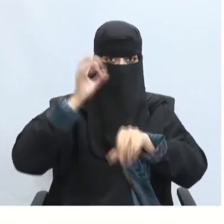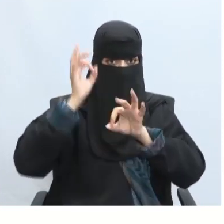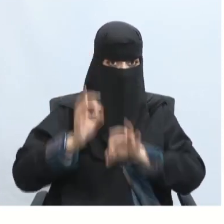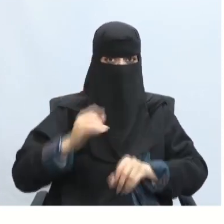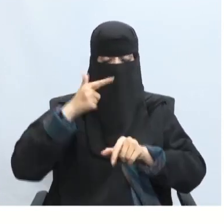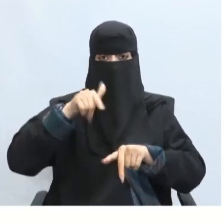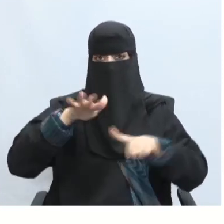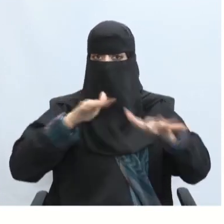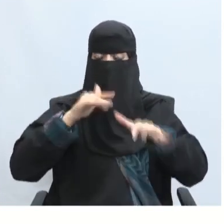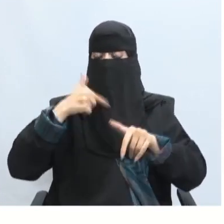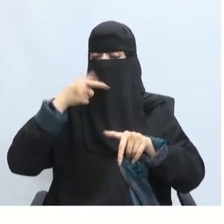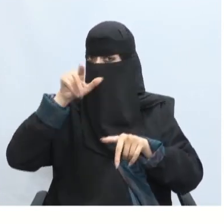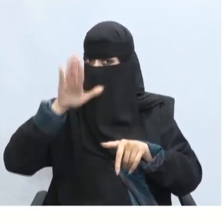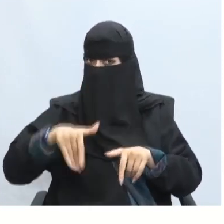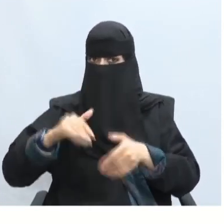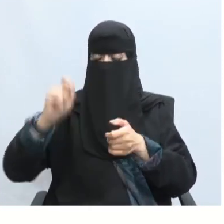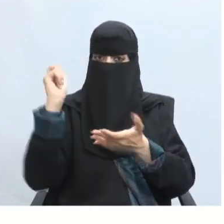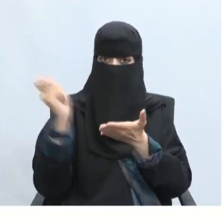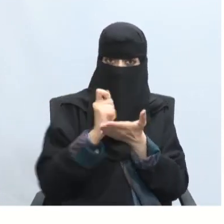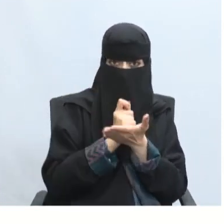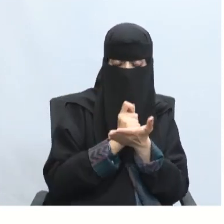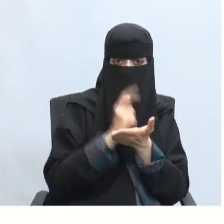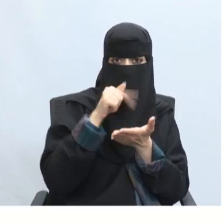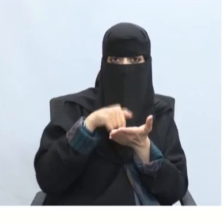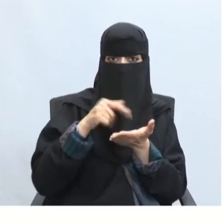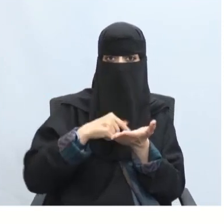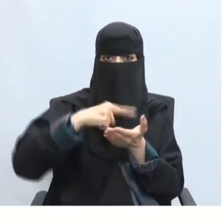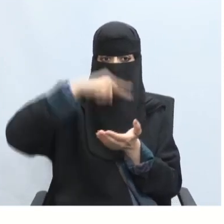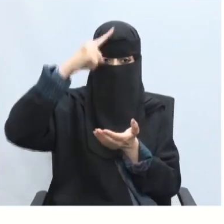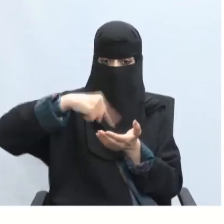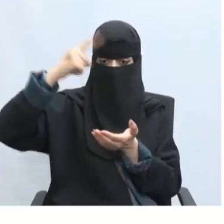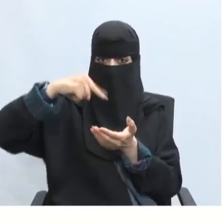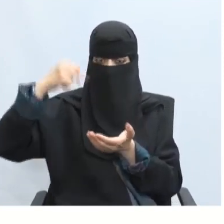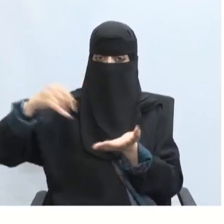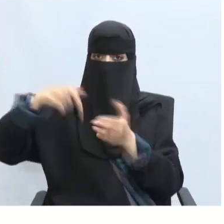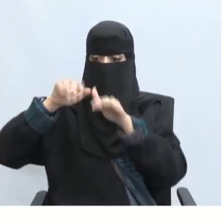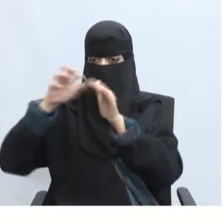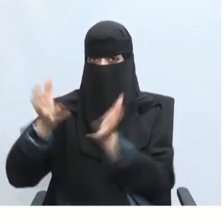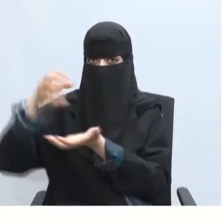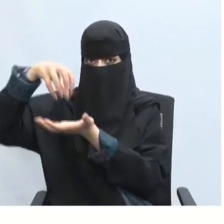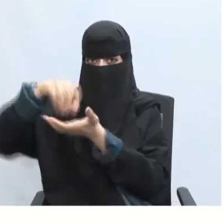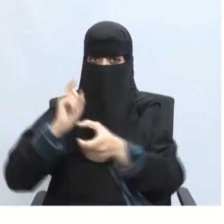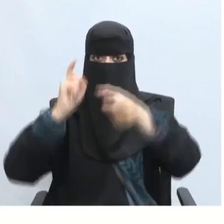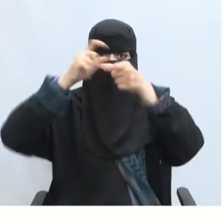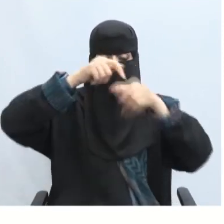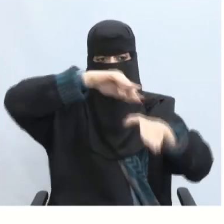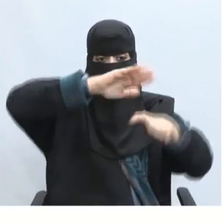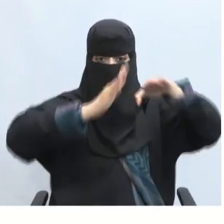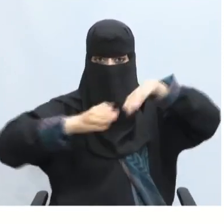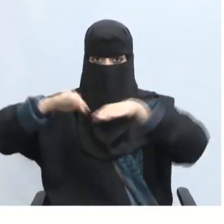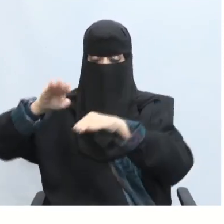ذكرنا اعزائي الطلب بانها تسجل محطات الرص في السايز موجرام زمن وصول اول امواج البي